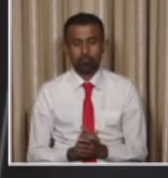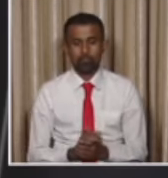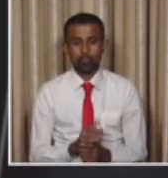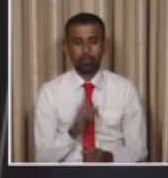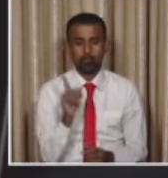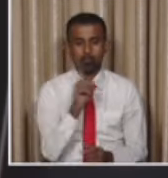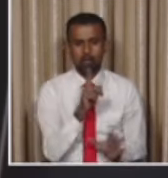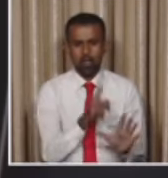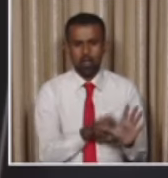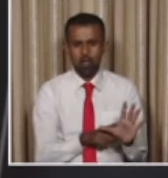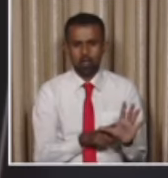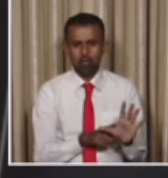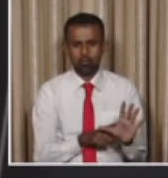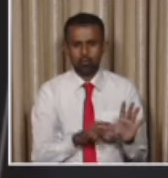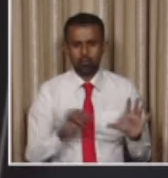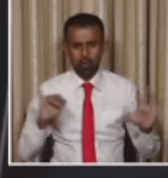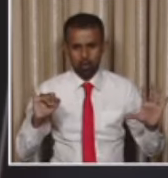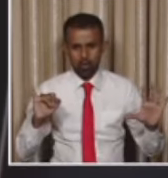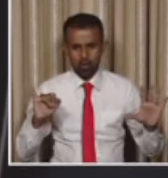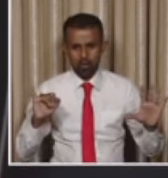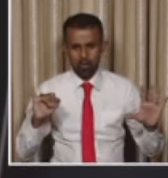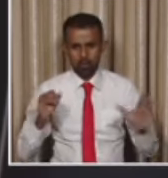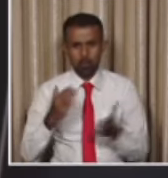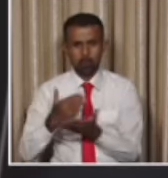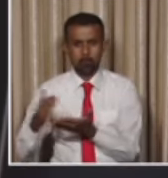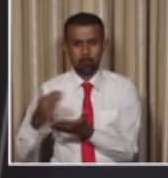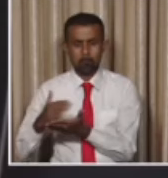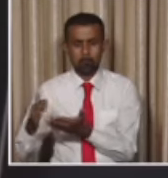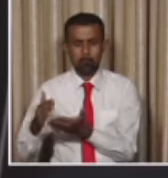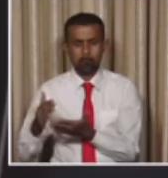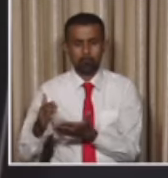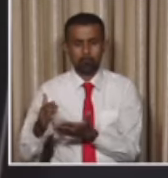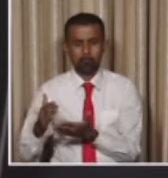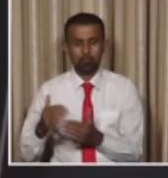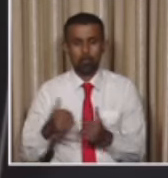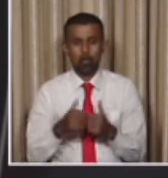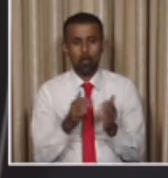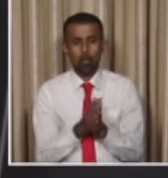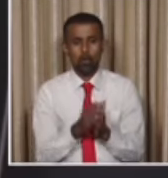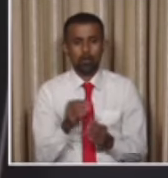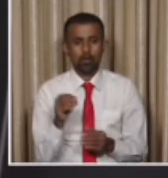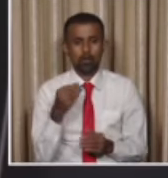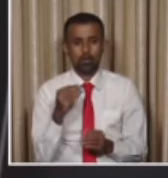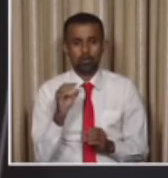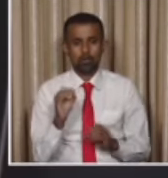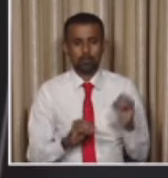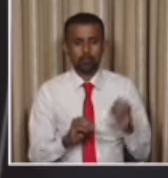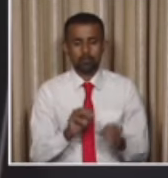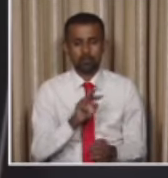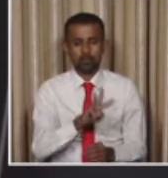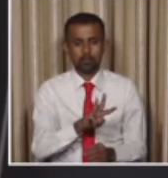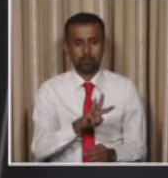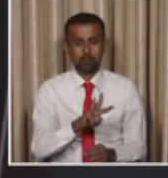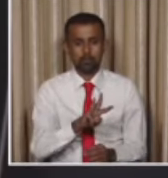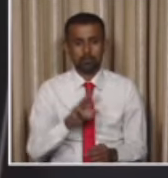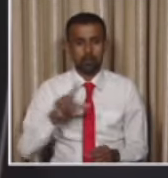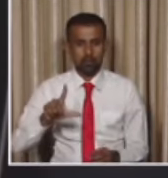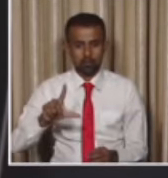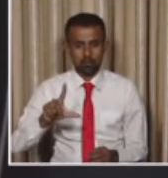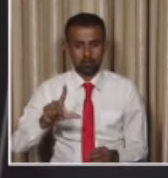පළවෙනි අවුරුදු 5-6 තුලදී ගෙවෙන්නේ ගෙවන්න තියෙන මුළු ණය වලින් 37%යි.